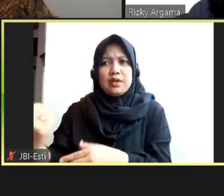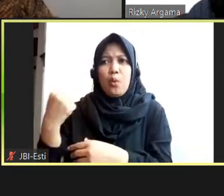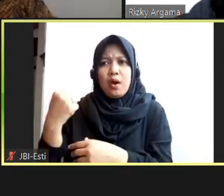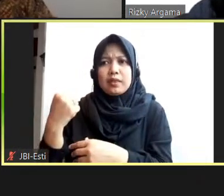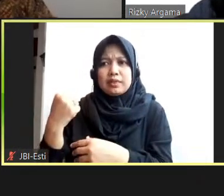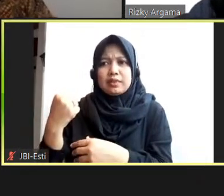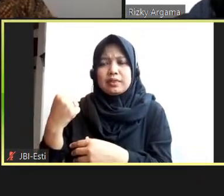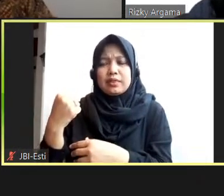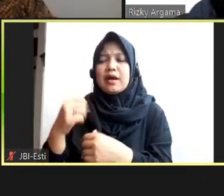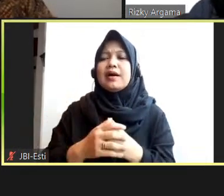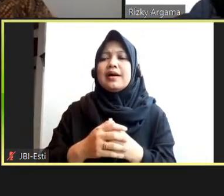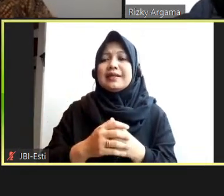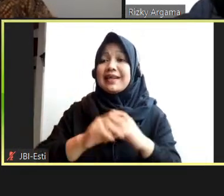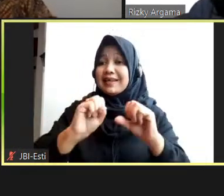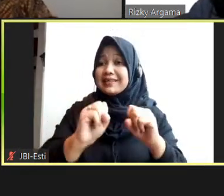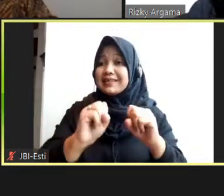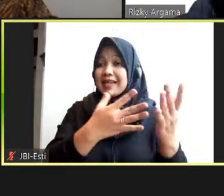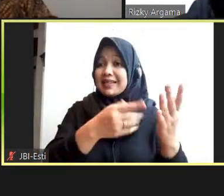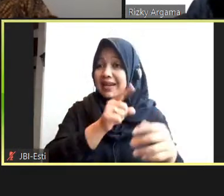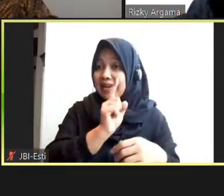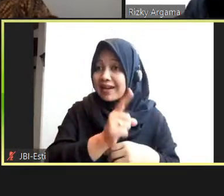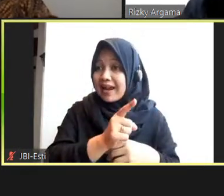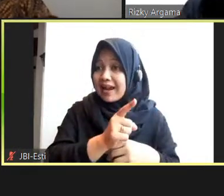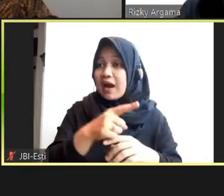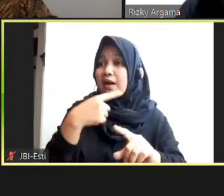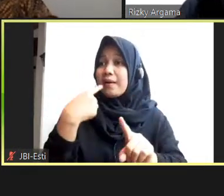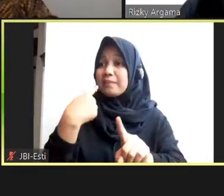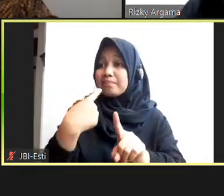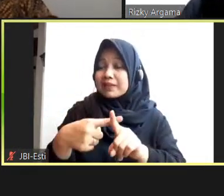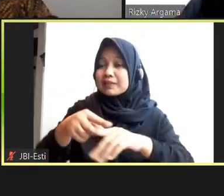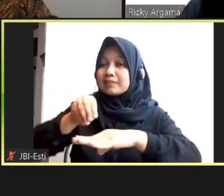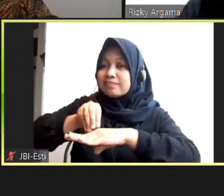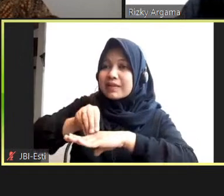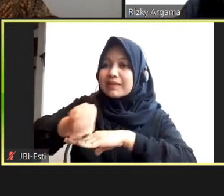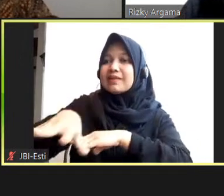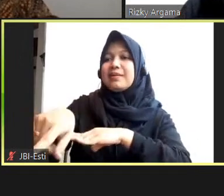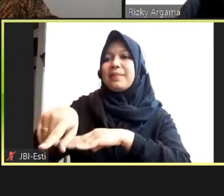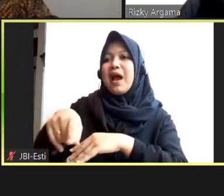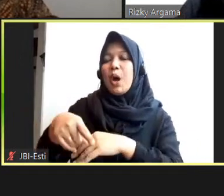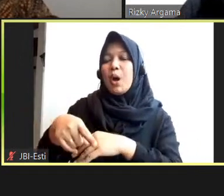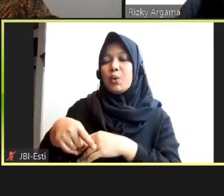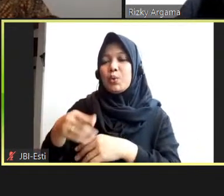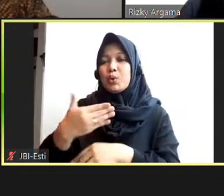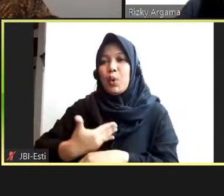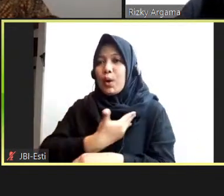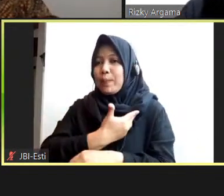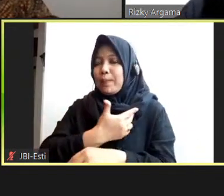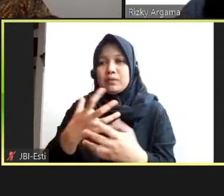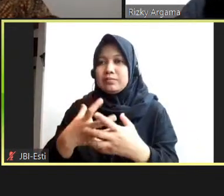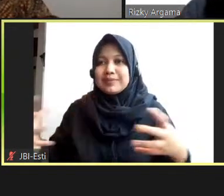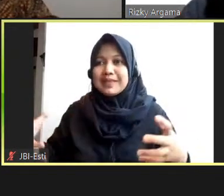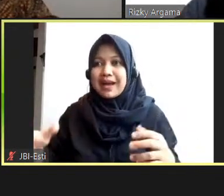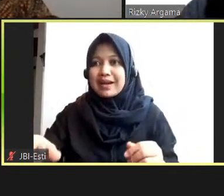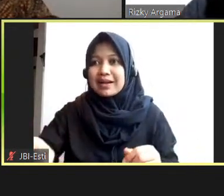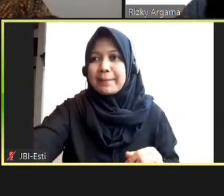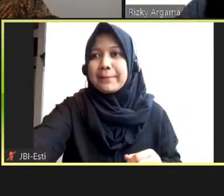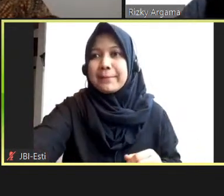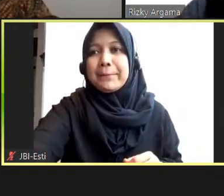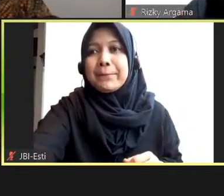tersebut, dan impact-nya sangat besar terhadap korban ya, terhadap mahasiswa tersebut.